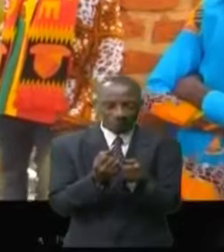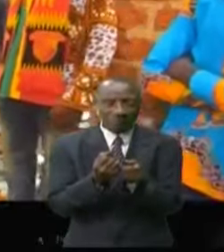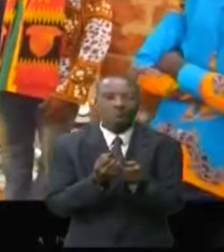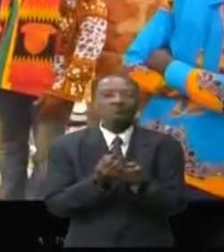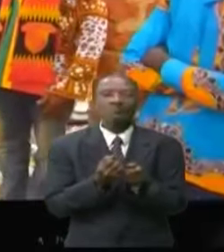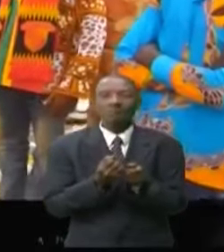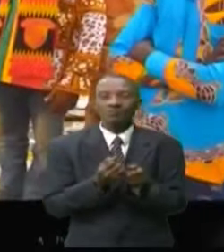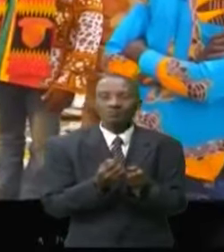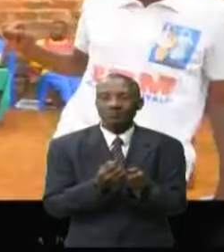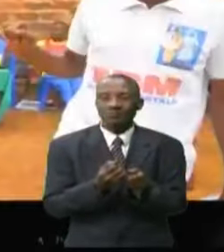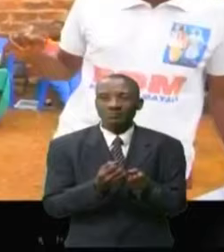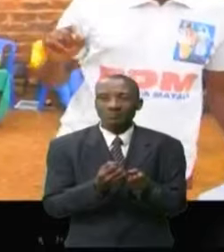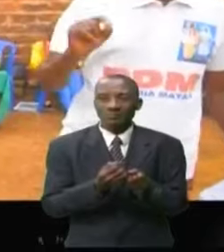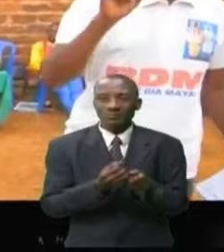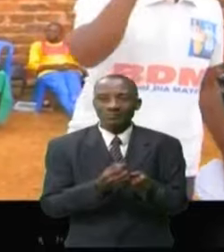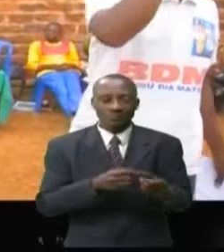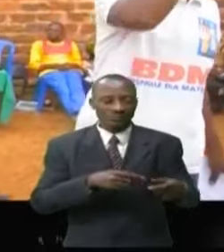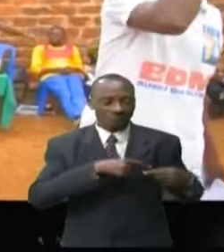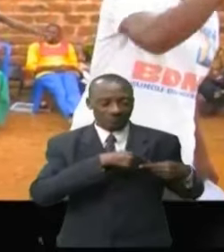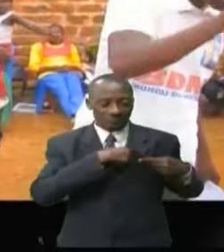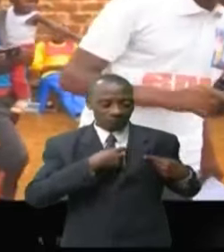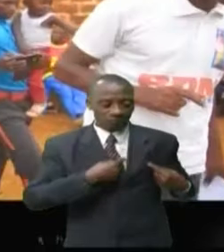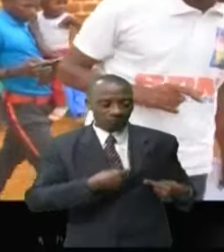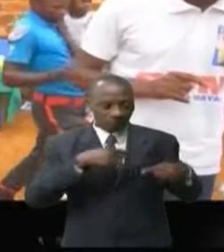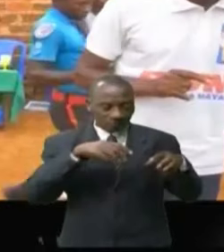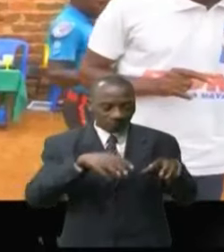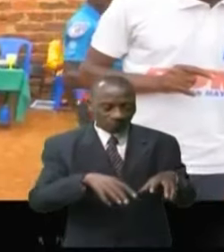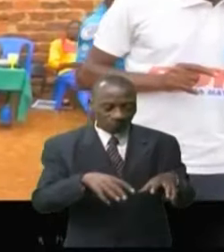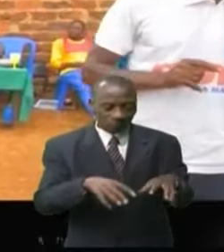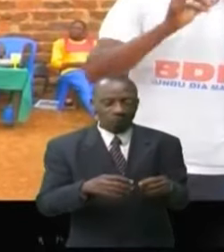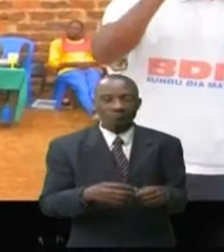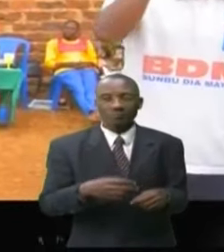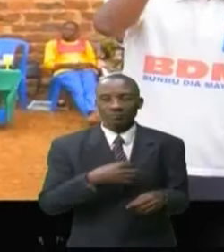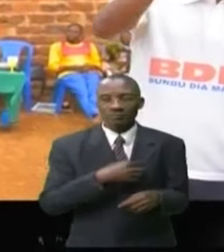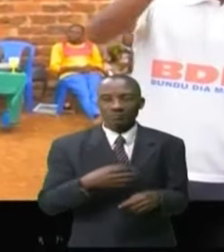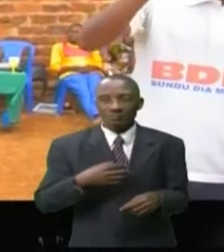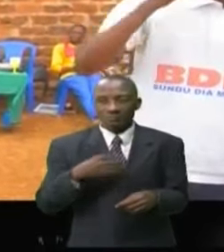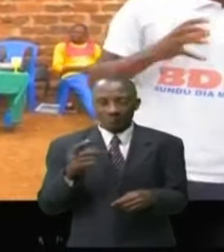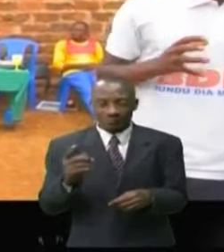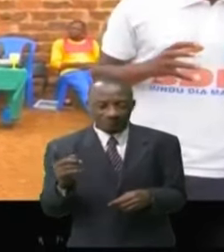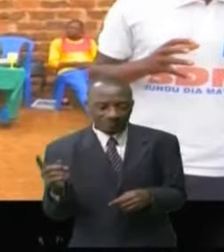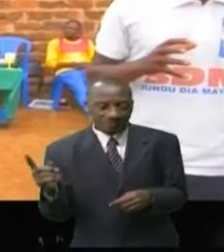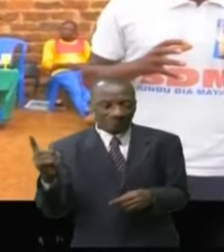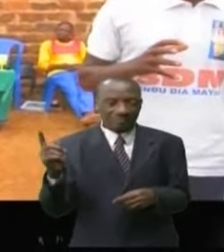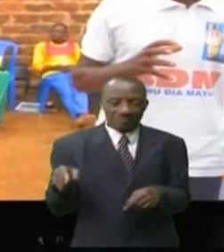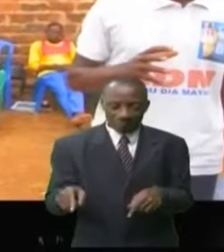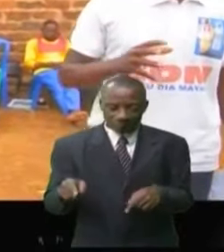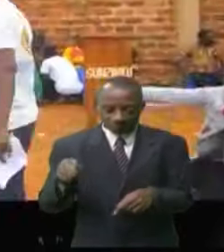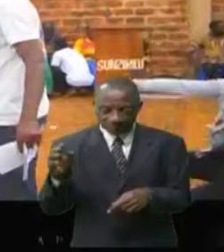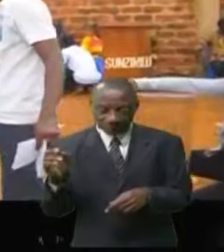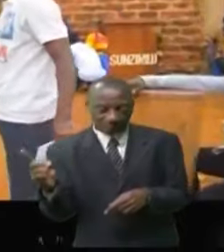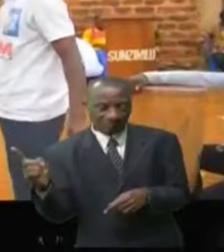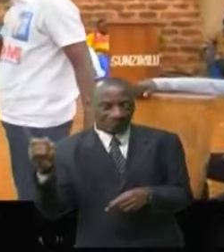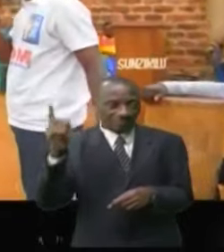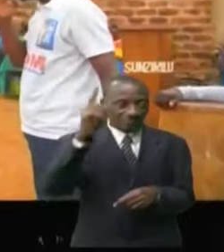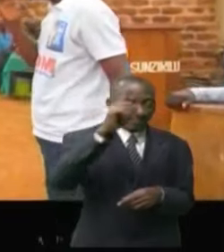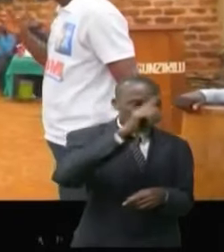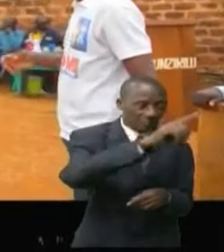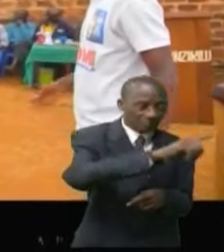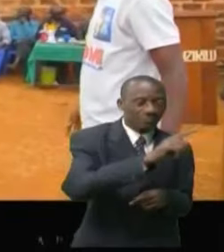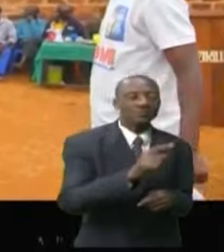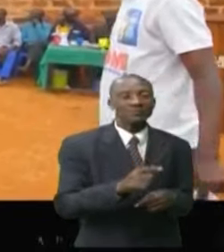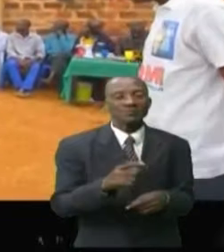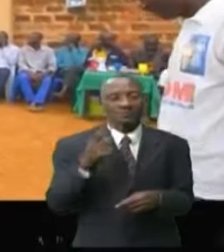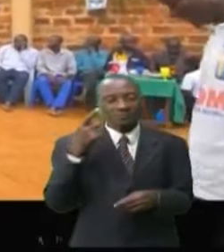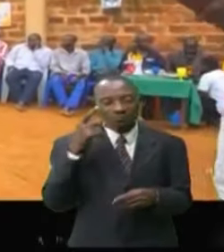éprouvé fut du terroir madame Corine Kessa présidente de la association les grandes dames se joint au malheur qui vient de